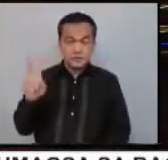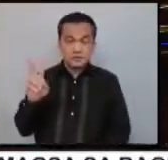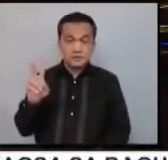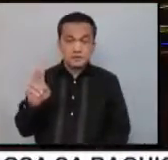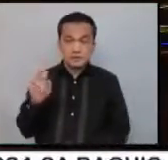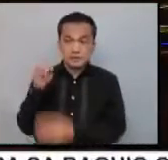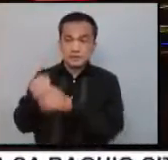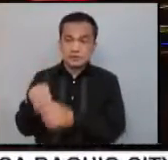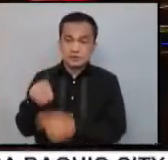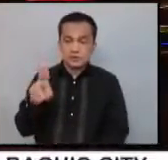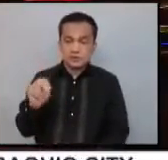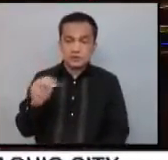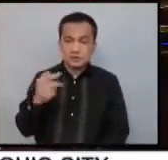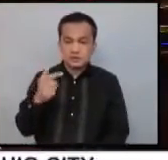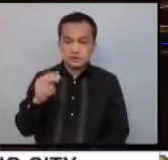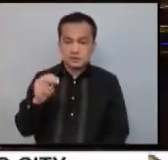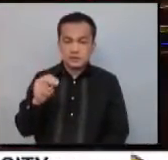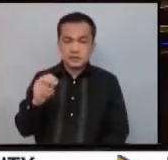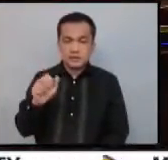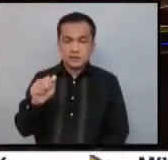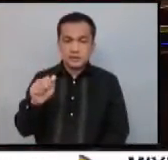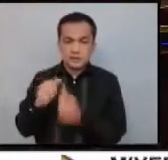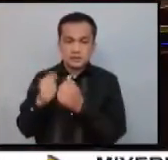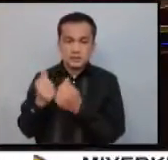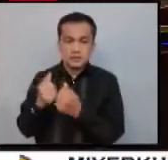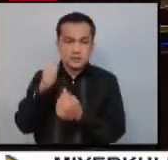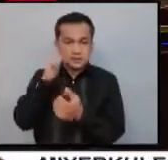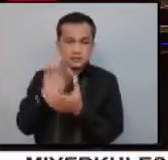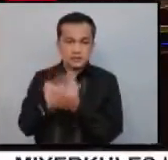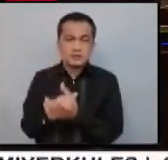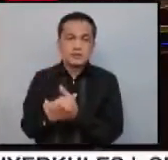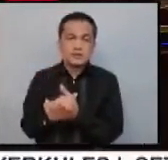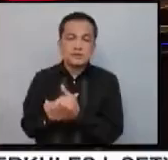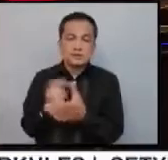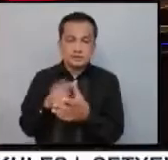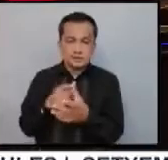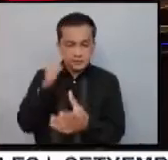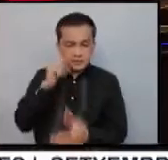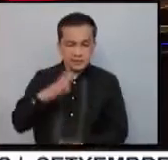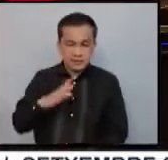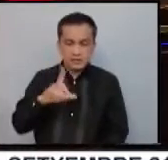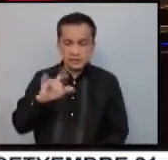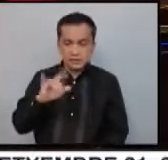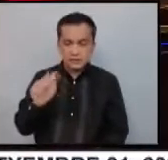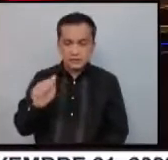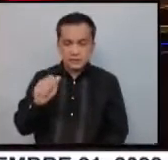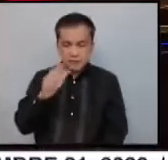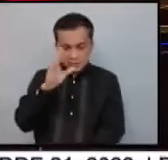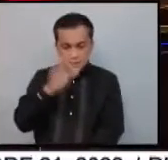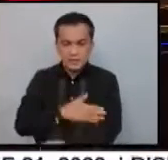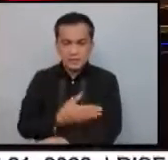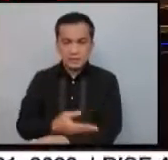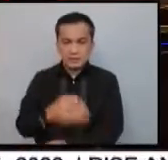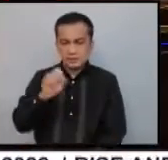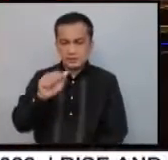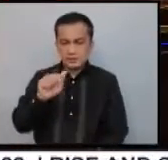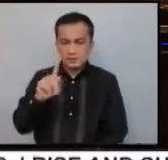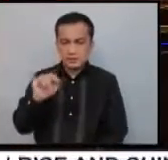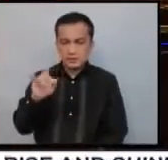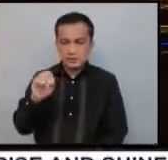Assembly, ang misis na si First Lady Lisa Marcos, anak na si Congressman Sandro Marcos at si House